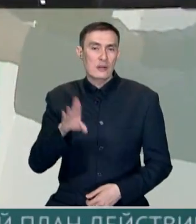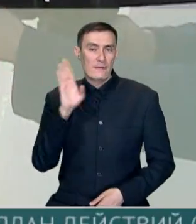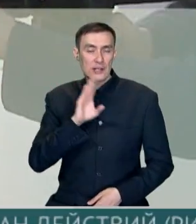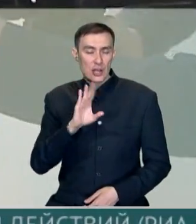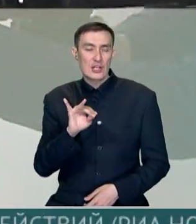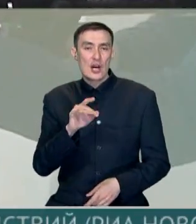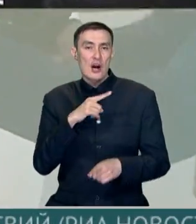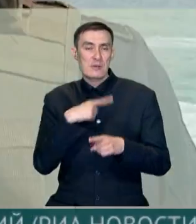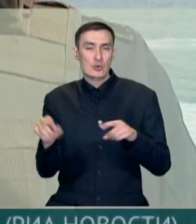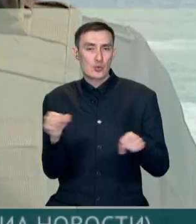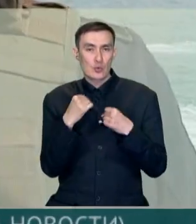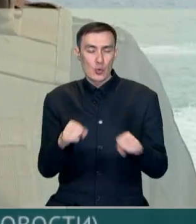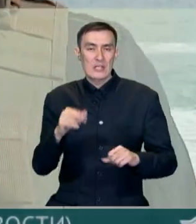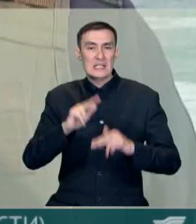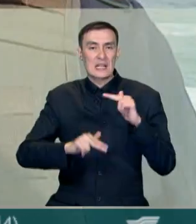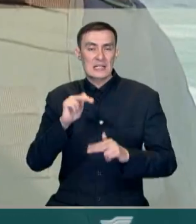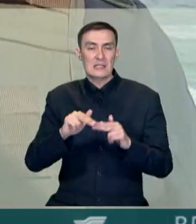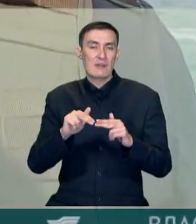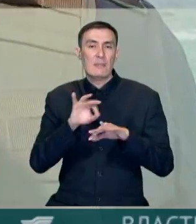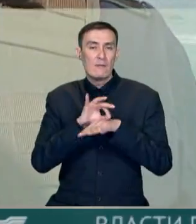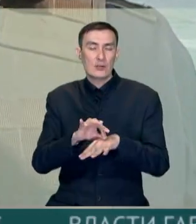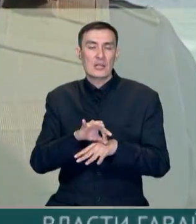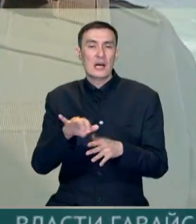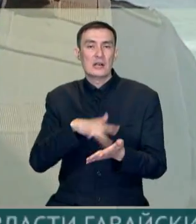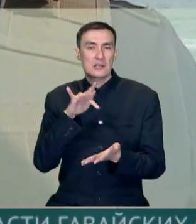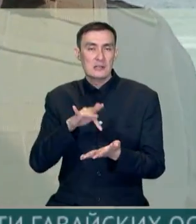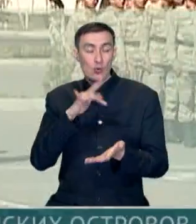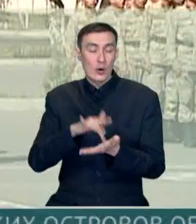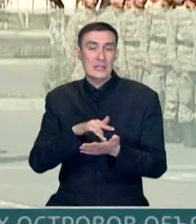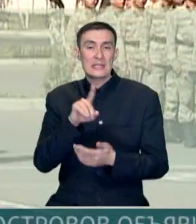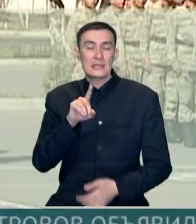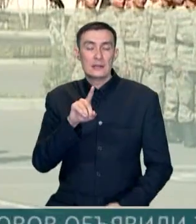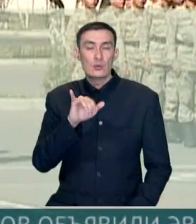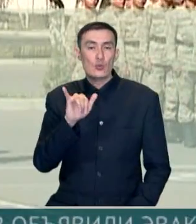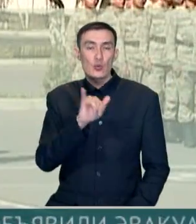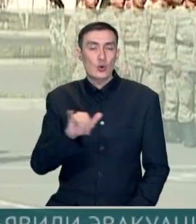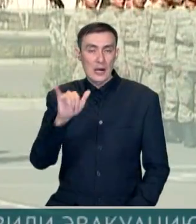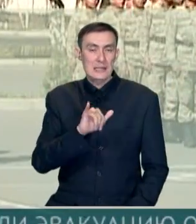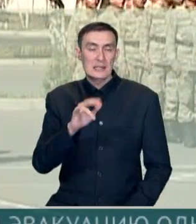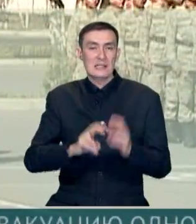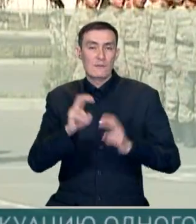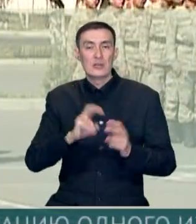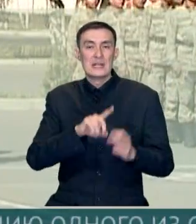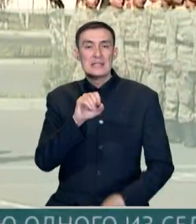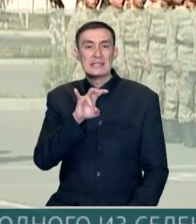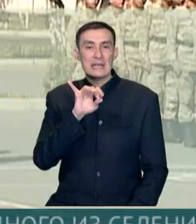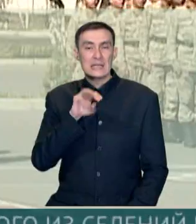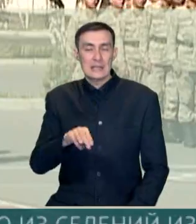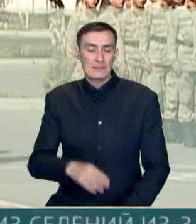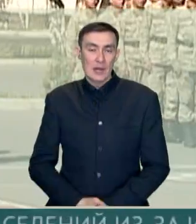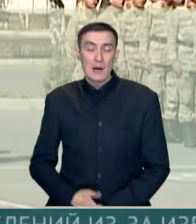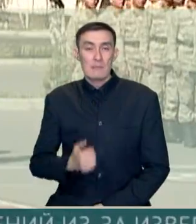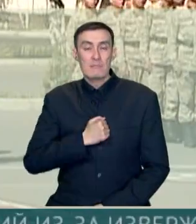хорошую скорость. Строительство ведется на уральском заводе «Зенит». Мы можем на этих кораблях иметь